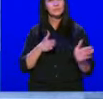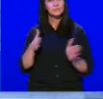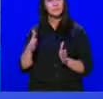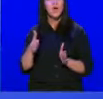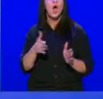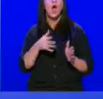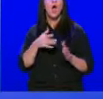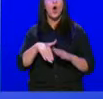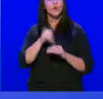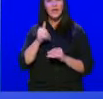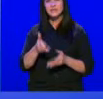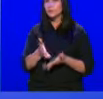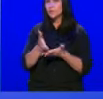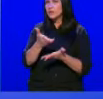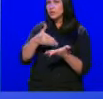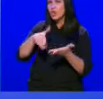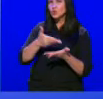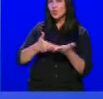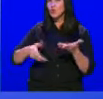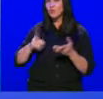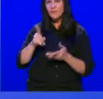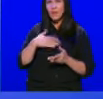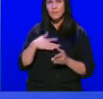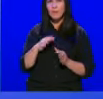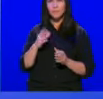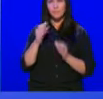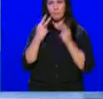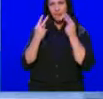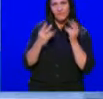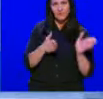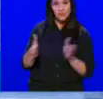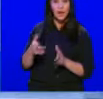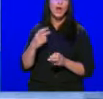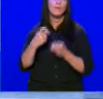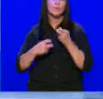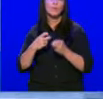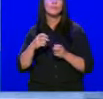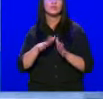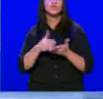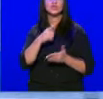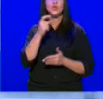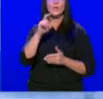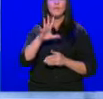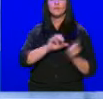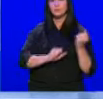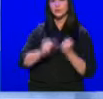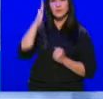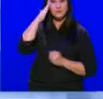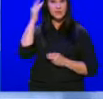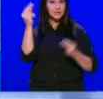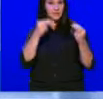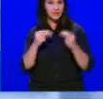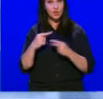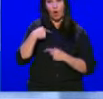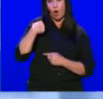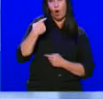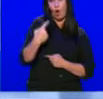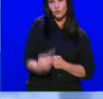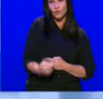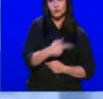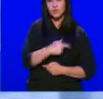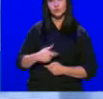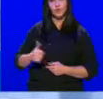от декларацията. Това ли имате предвид в момента? Да, проблема е, че по член 105 на Конституцията Министерският съвет е отговорен за националната сигурност и